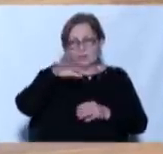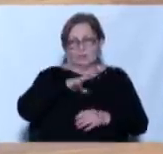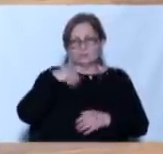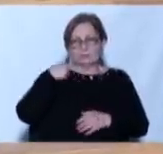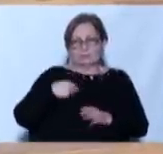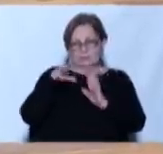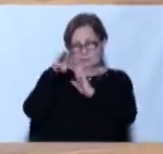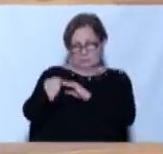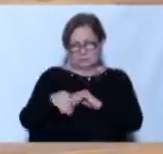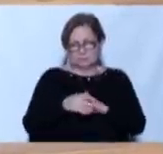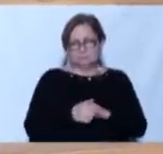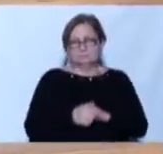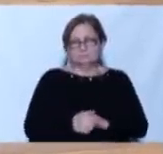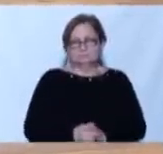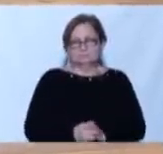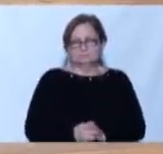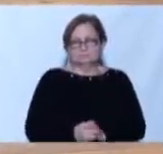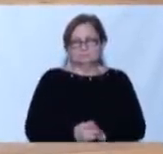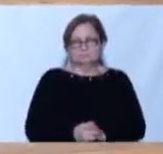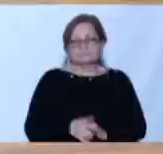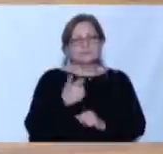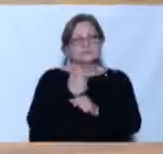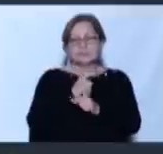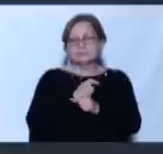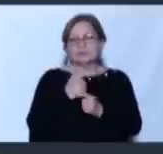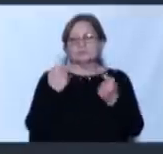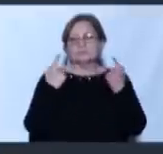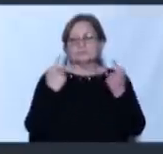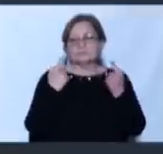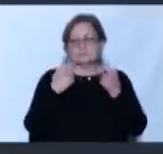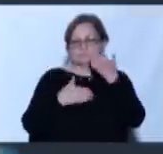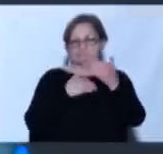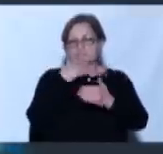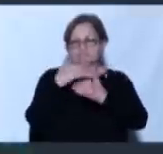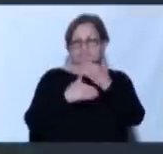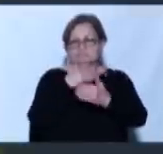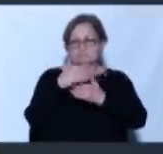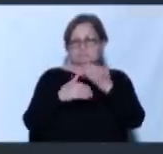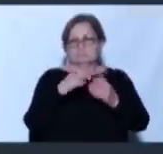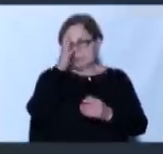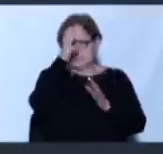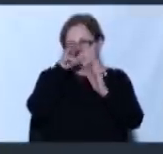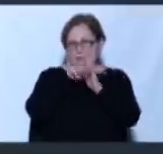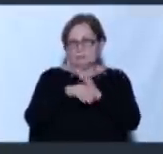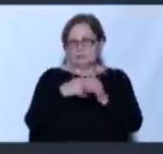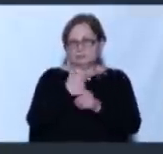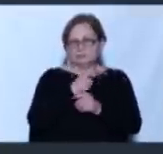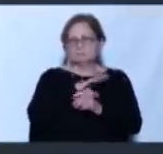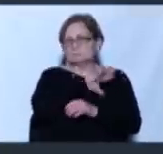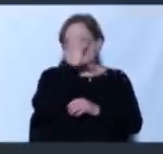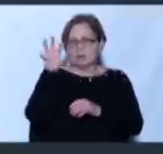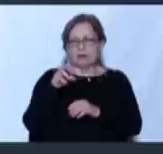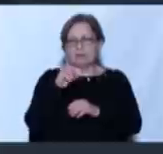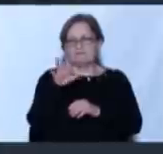ბატონო, ეს არის დიდი მიღწევები და დიდი ამბები ხდება მეცნიერებაში მთელ ევროპაში.